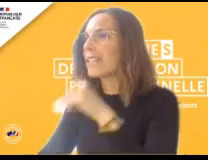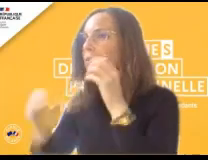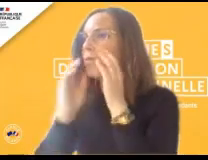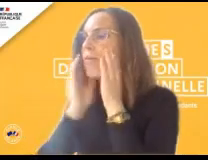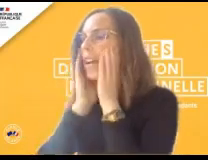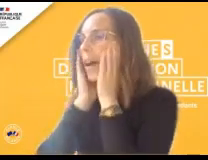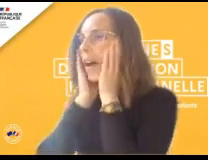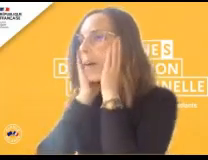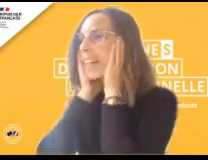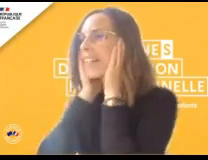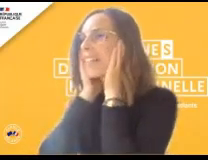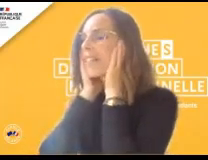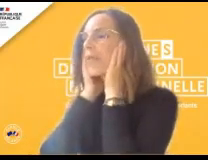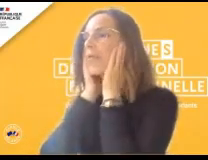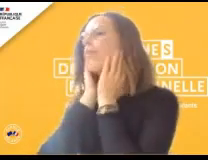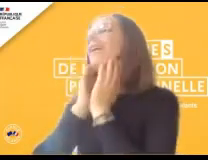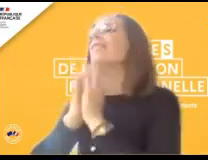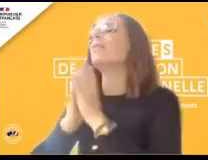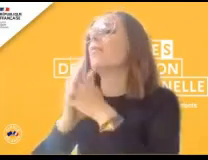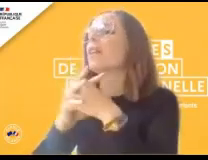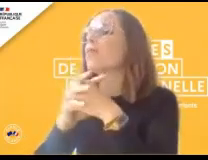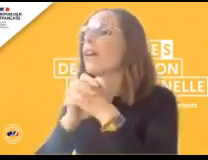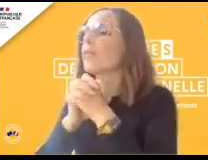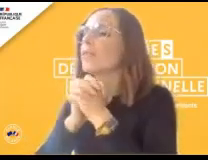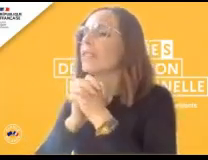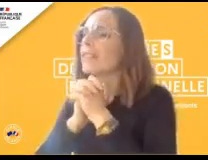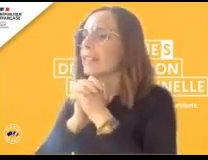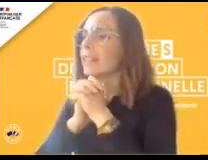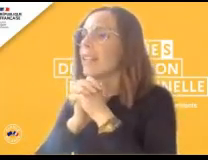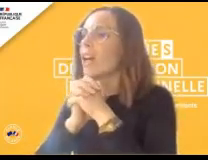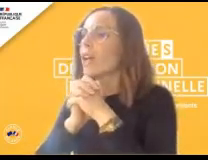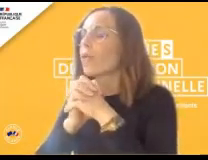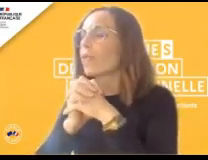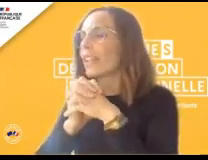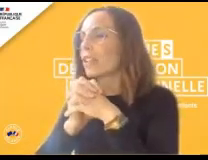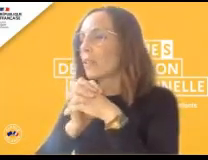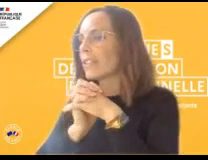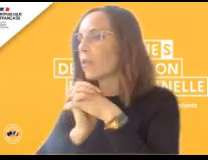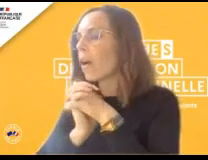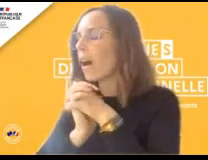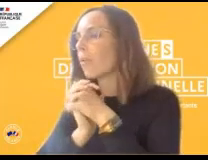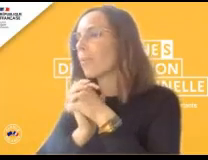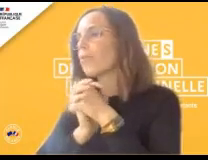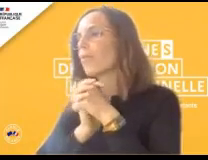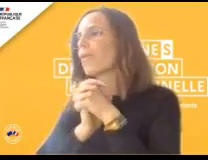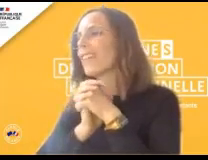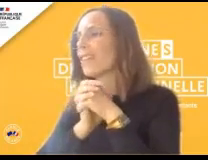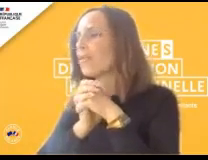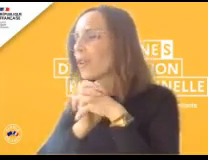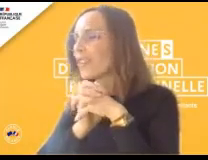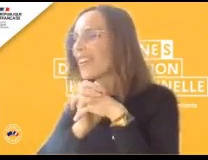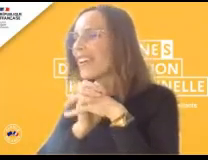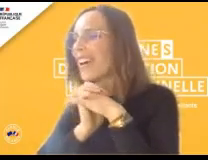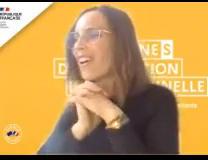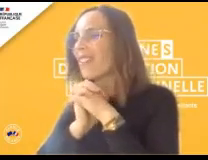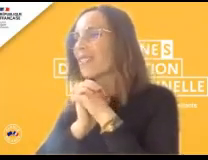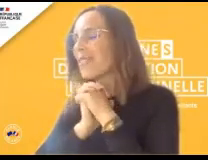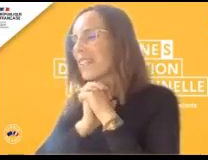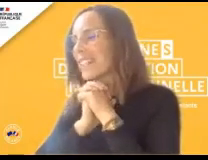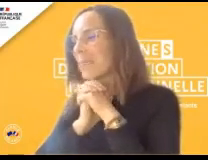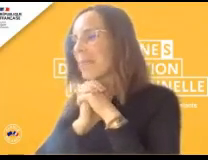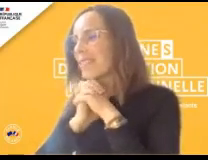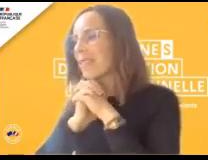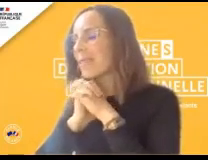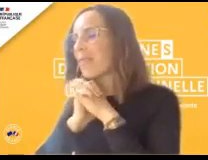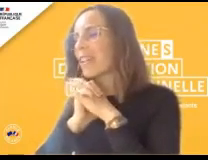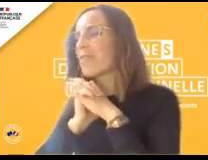On va passer du coup à la présentation de nos principaux partenaires en Occitanie. Donc, on en a choisi trois. Alors, bien sûr, on en a d'autres. On ne